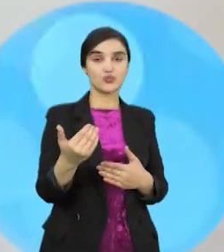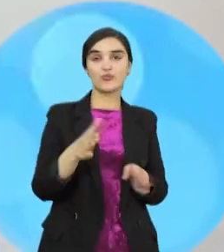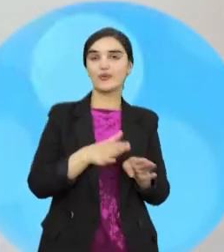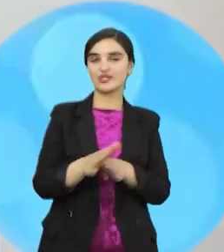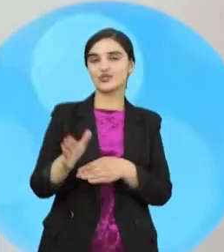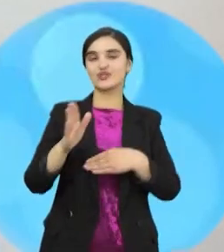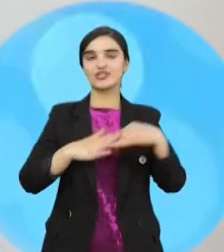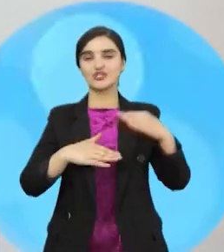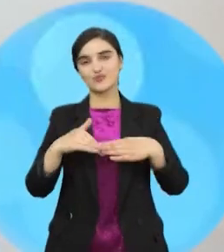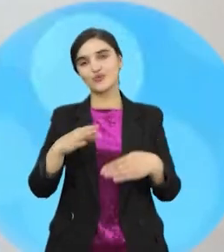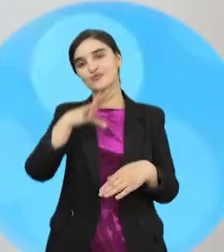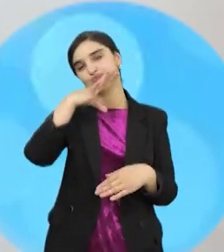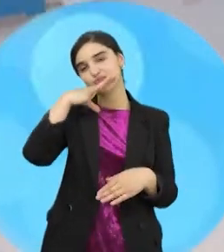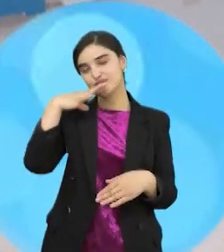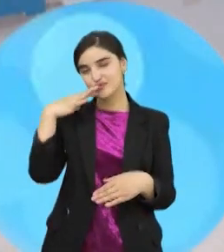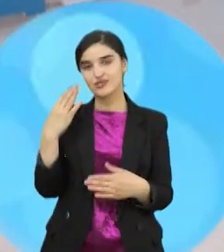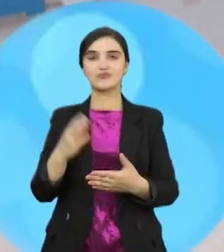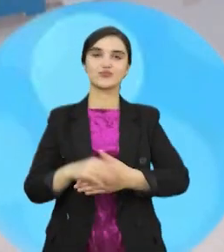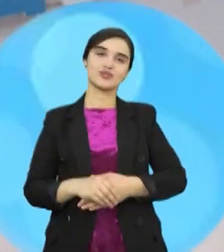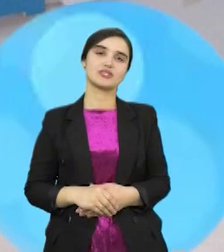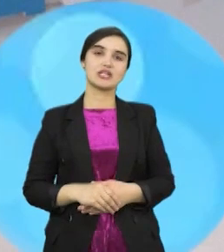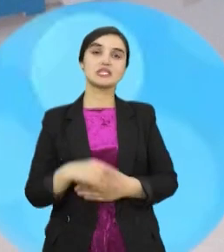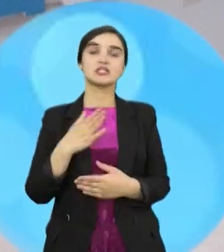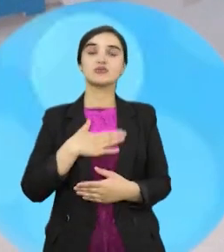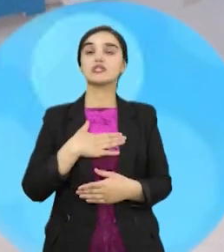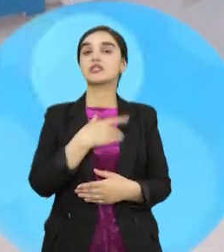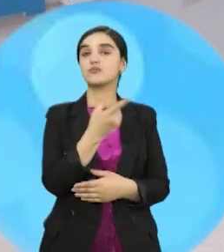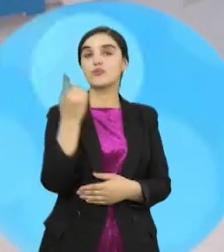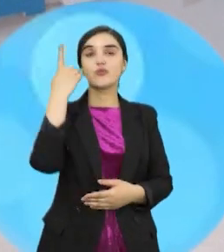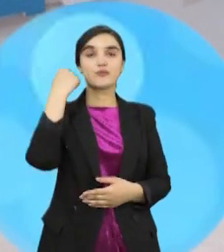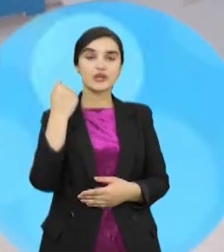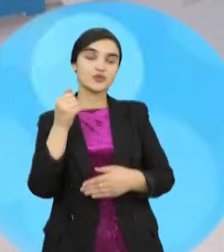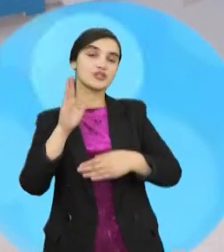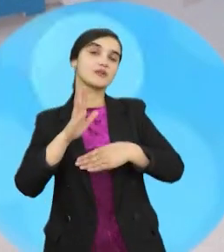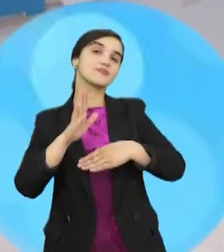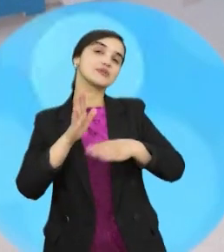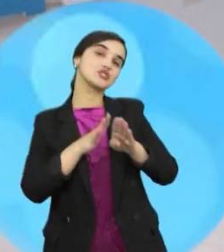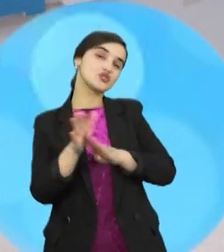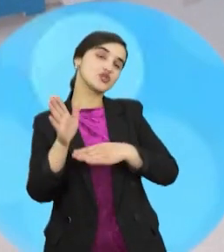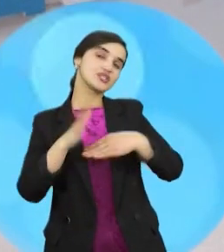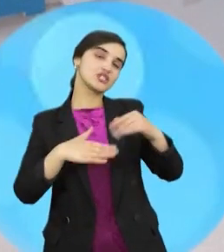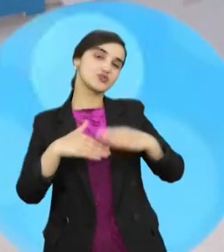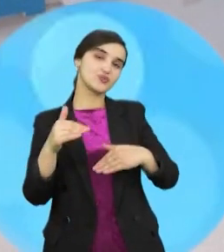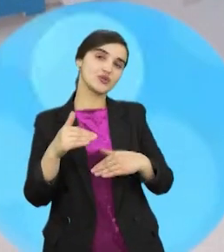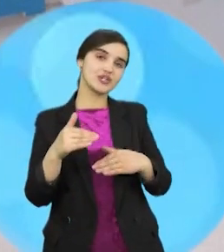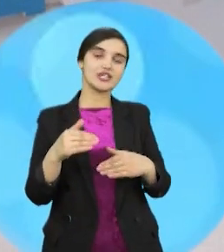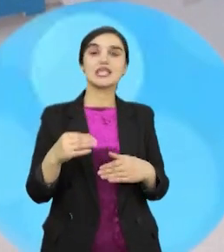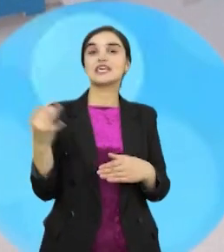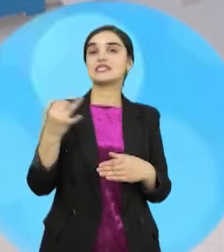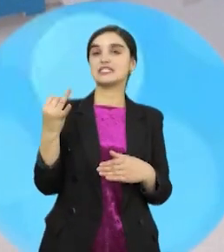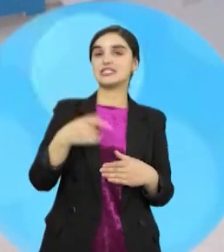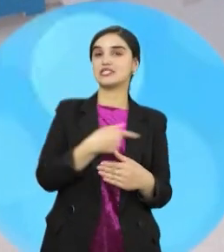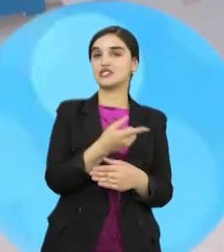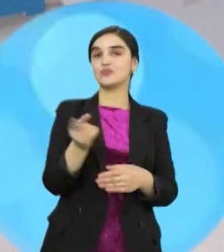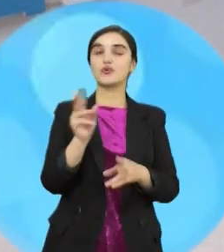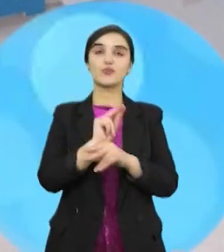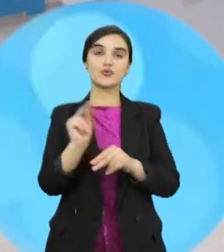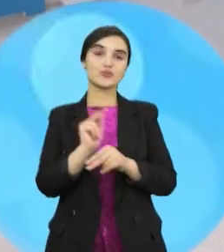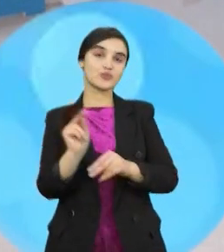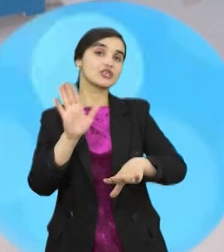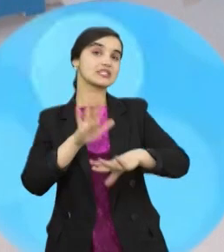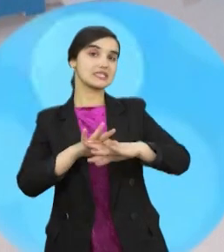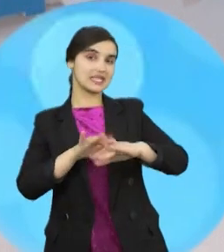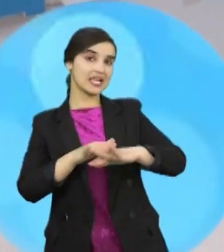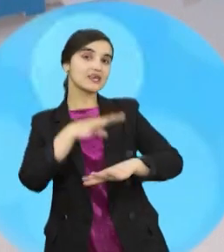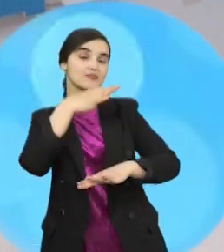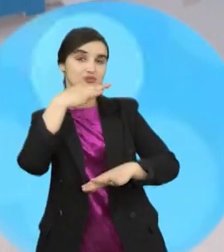اجرای تجربه ها بیشتر میکنید. زیرا طوری که ما میدانیم اجرای تجربه ها هوس ما را به آموختن علم های دقیق